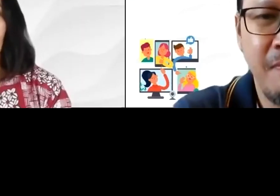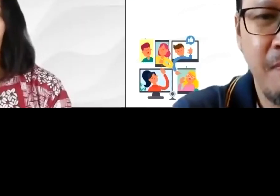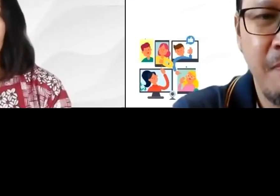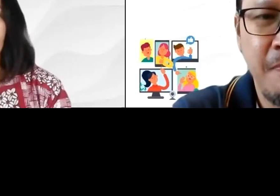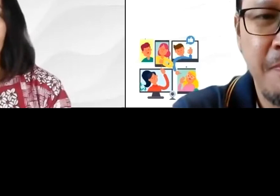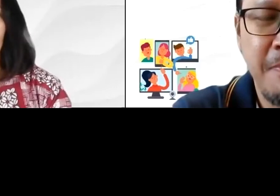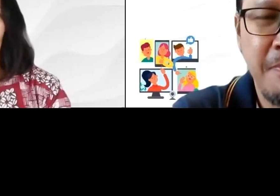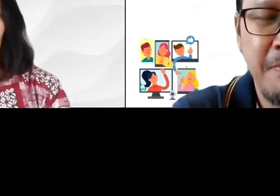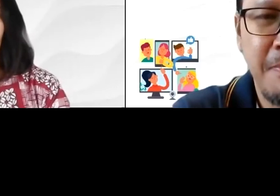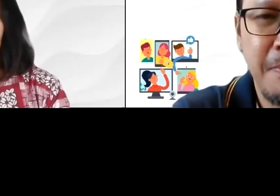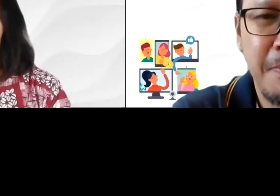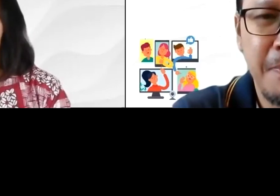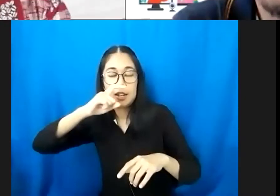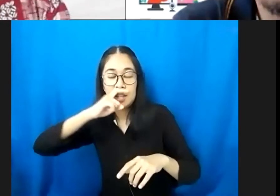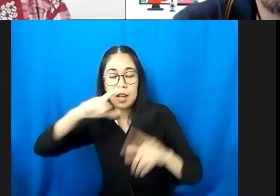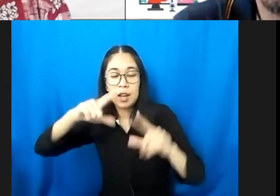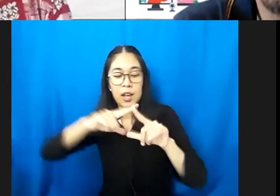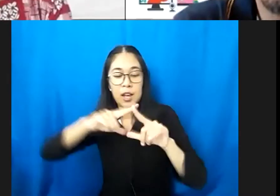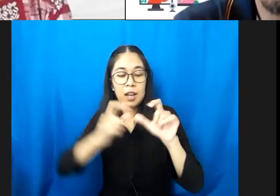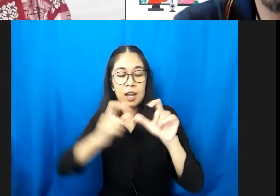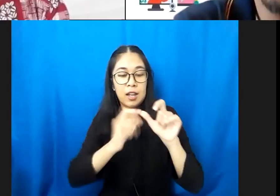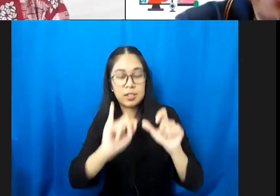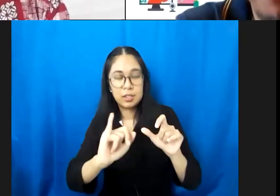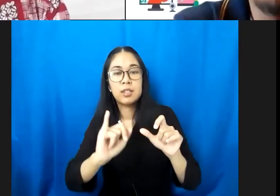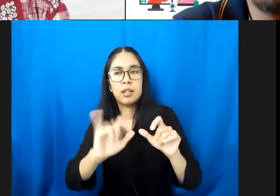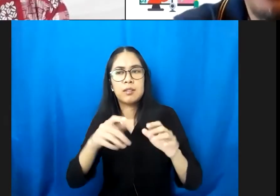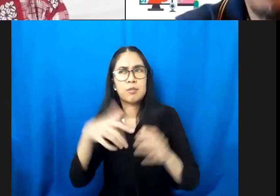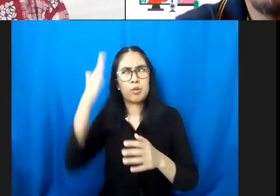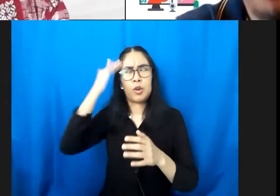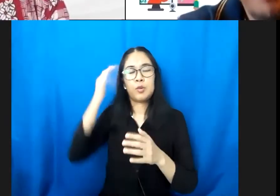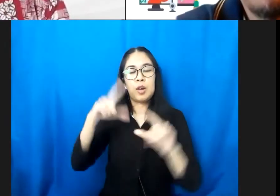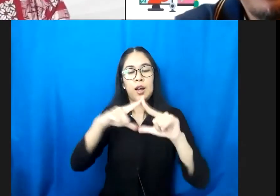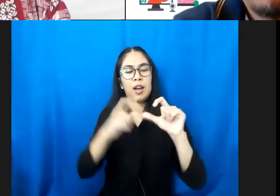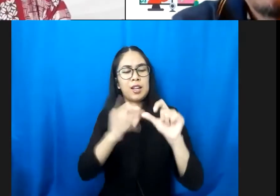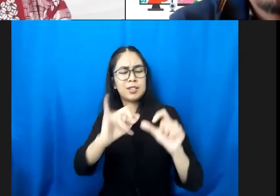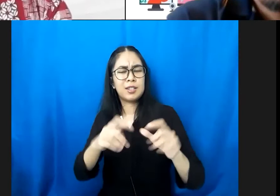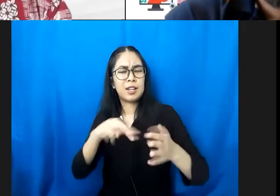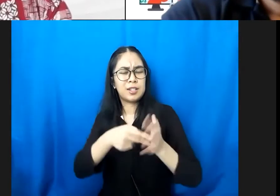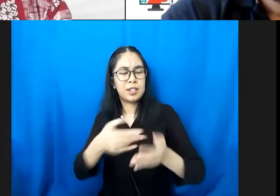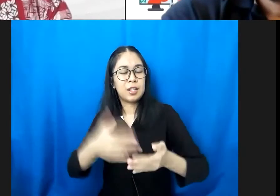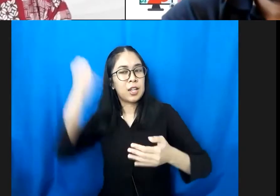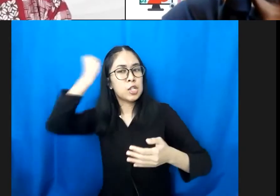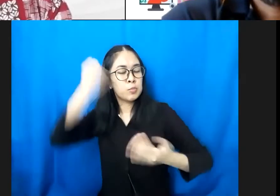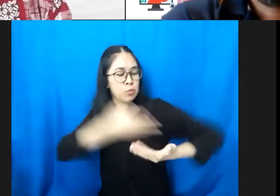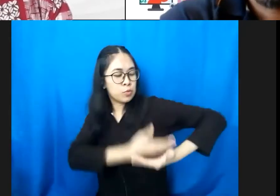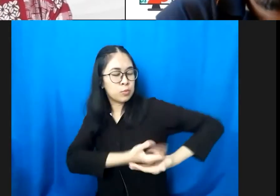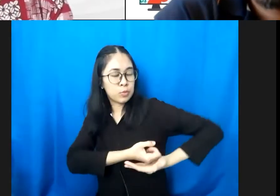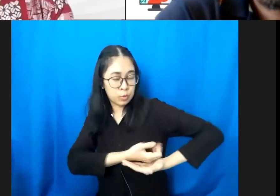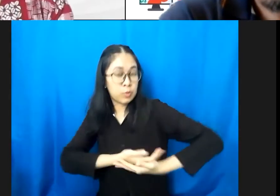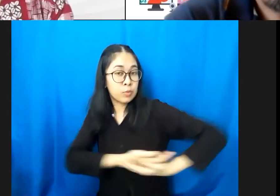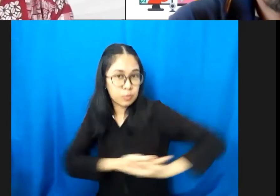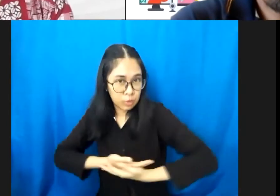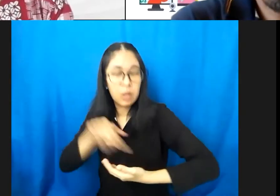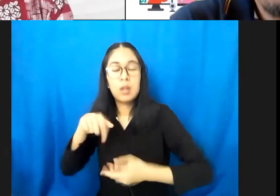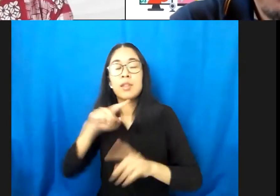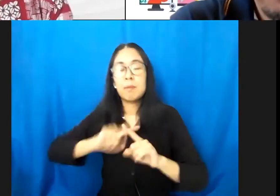biasanya kan kita tahu ASI itu kan berhubungan dengan air susu ibu yang biasa dilakukan oleh ibu menyusui. Tapi memang Ayah ASI ini adalah